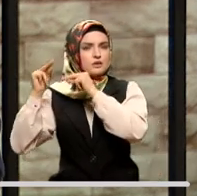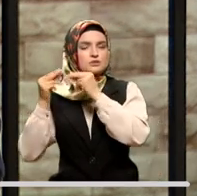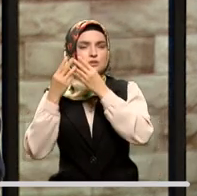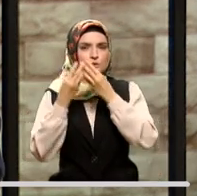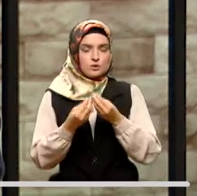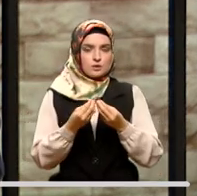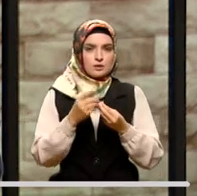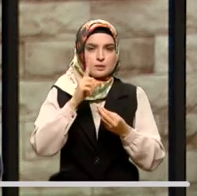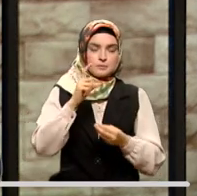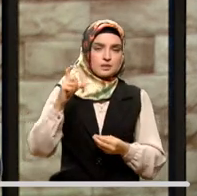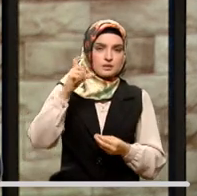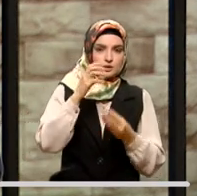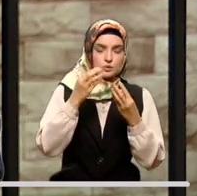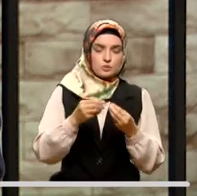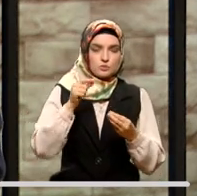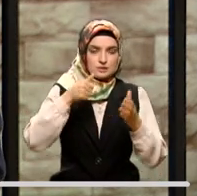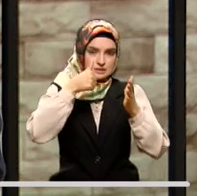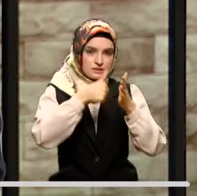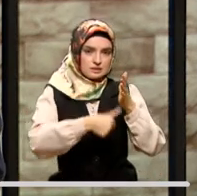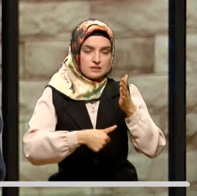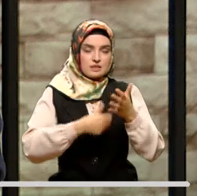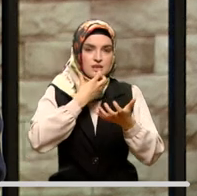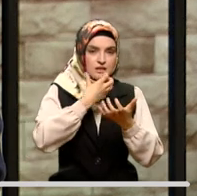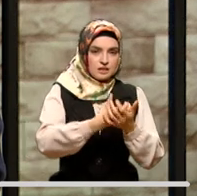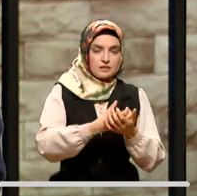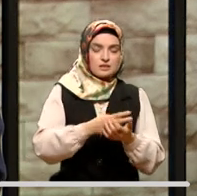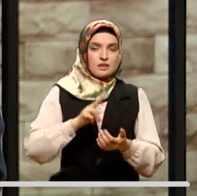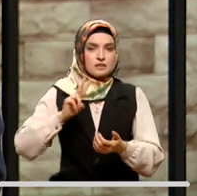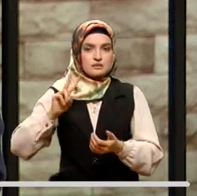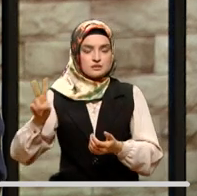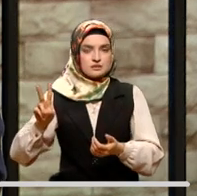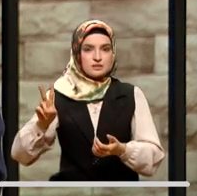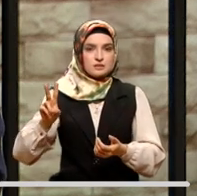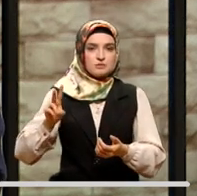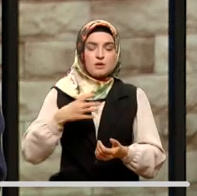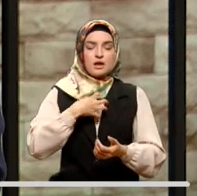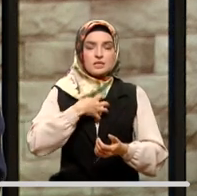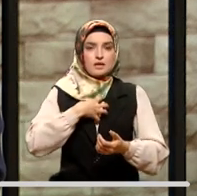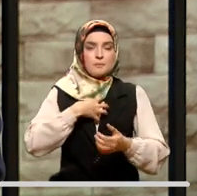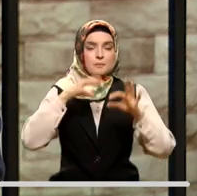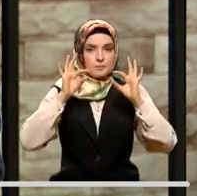ondan ay olacak. Yatılı olan bir ay olacak. Yani onun tarihi de, kayıtlar yine 20 Haziran'da başlayacak.